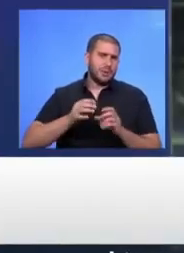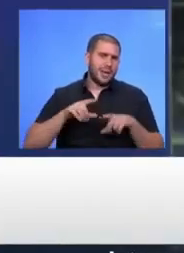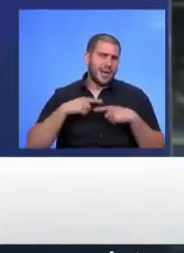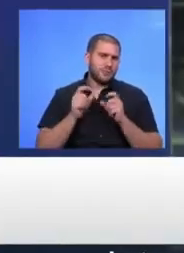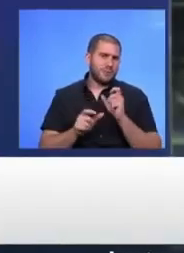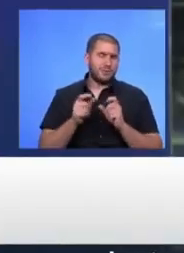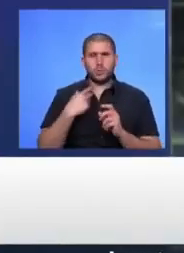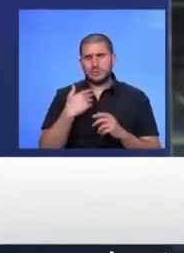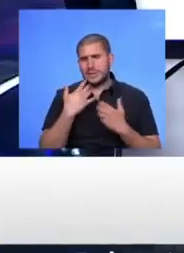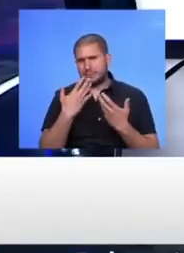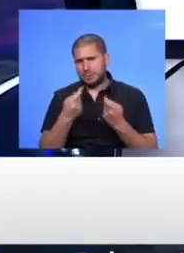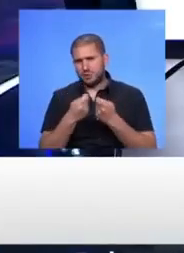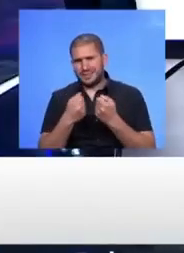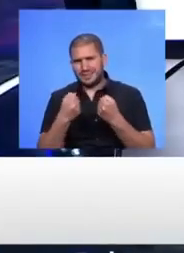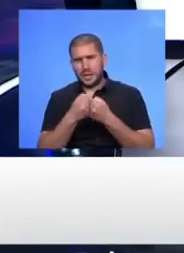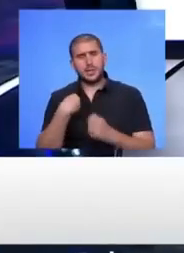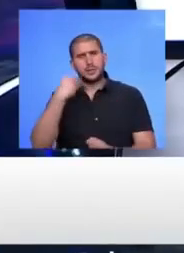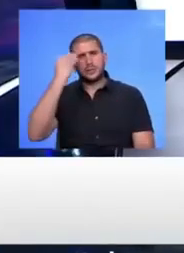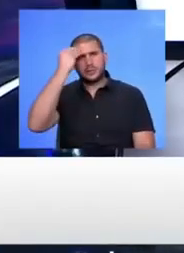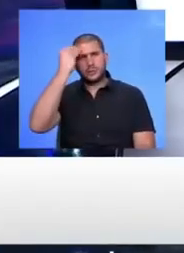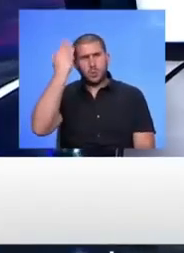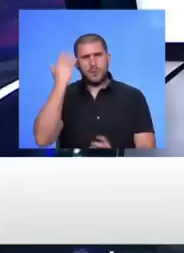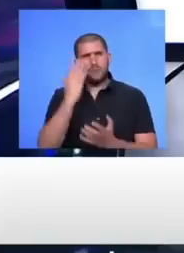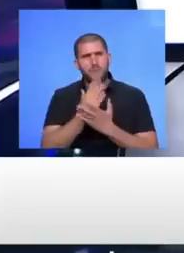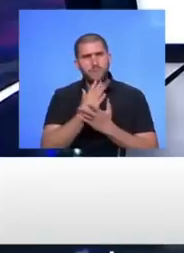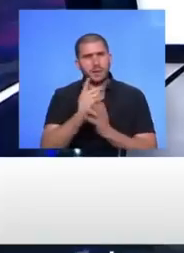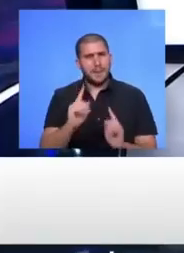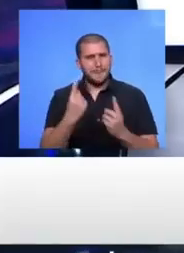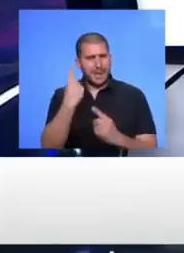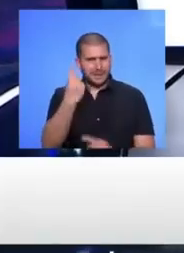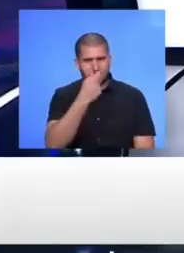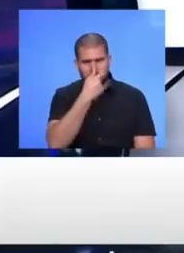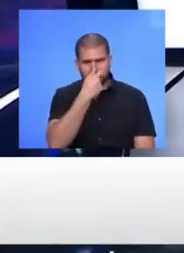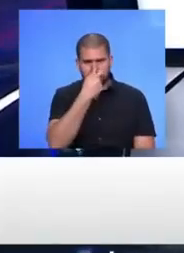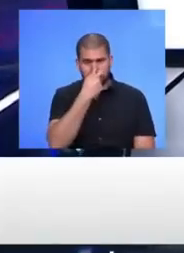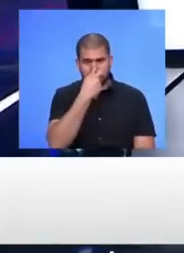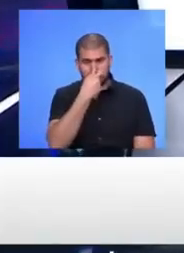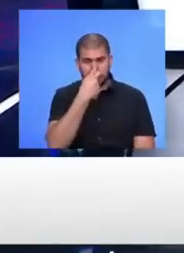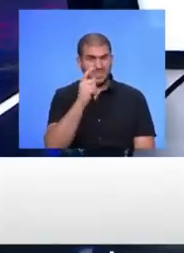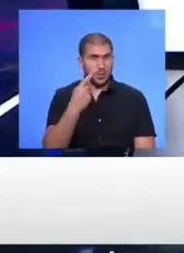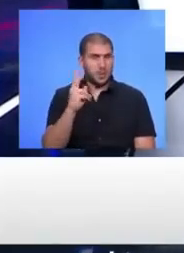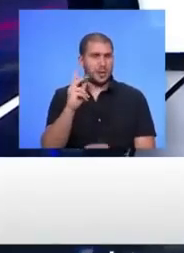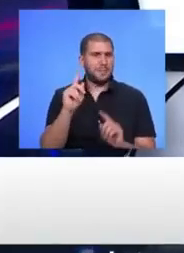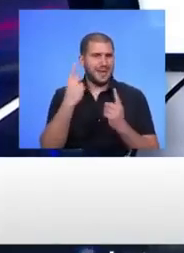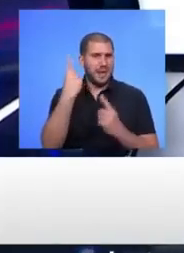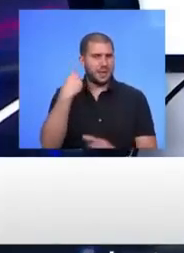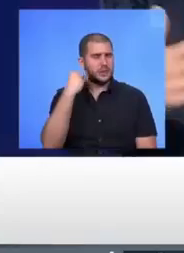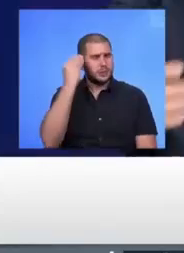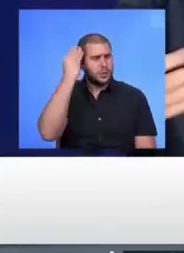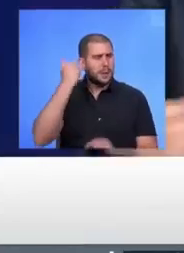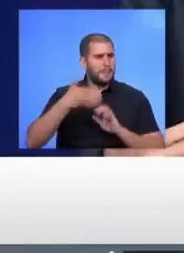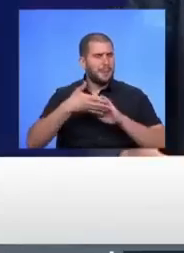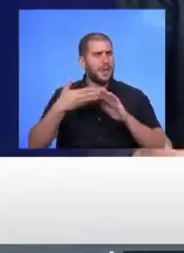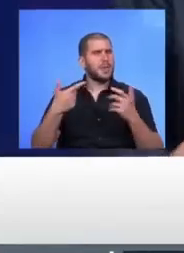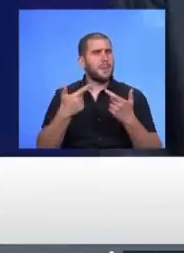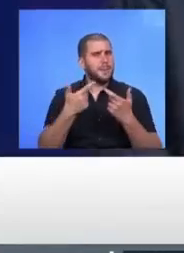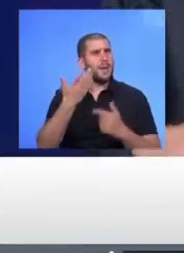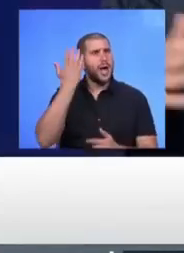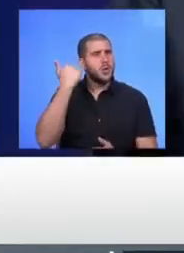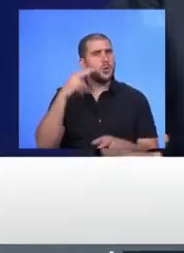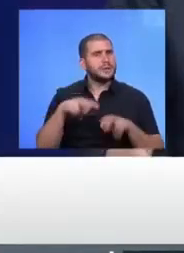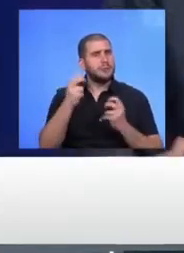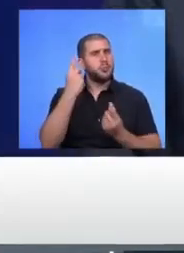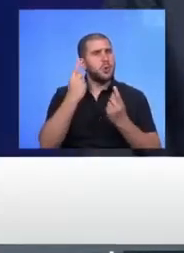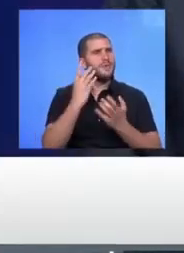הסתירה? כן. כי אני זוכר גם את המקרה הזה, וזה יותר ממקרה אחד, שאני זוכר בתחילת המלחמה שהיו